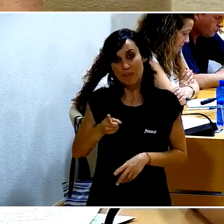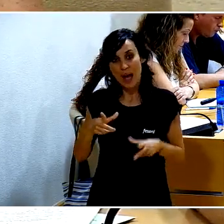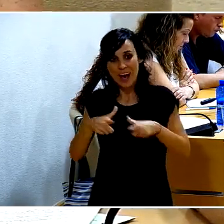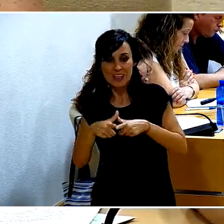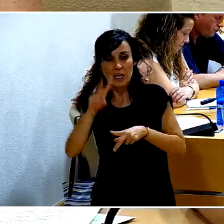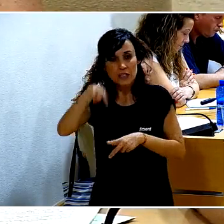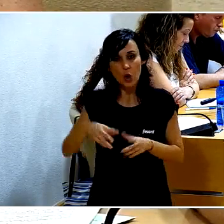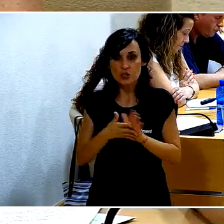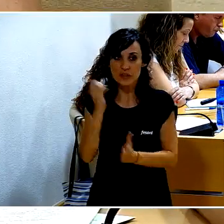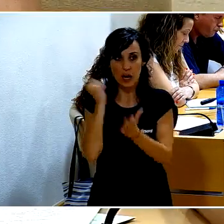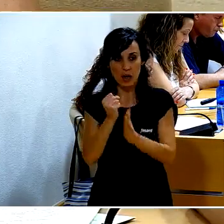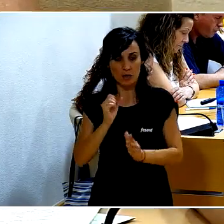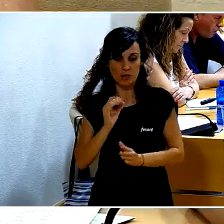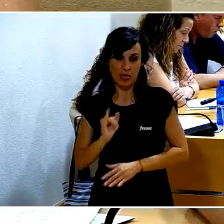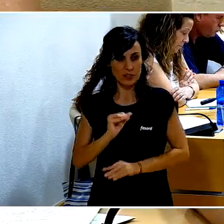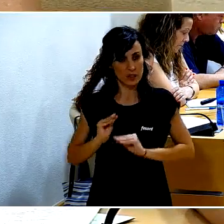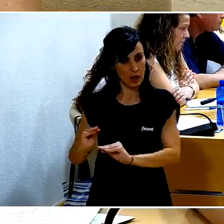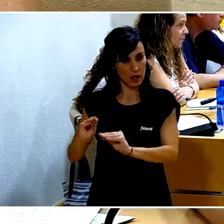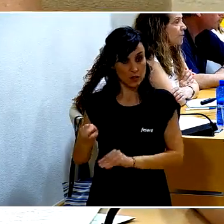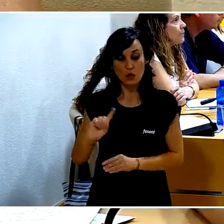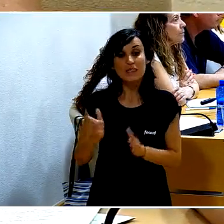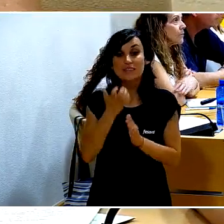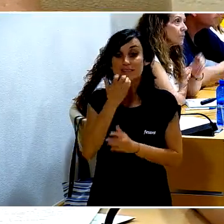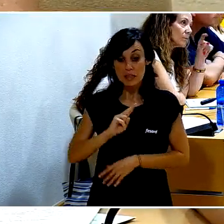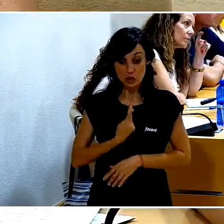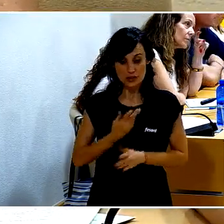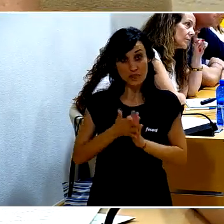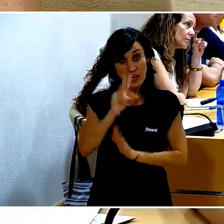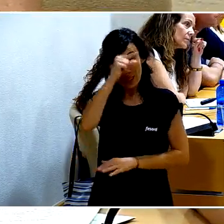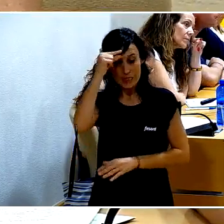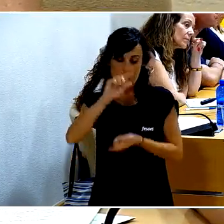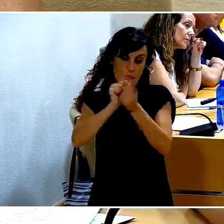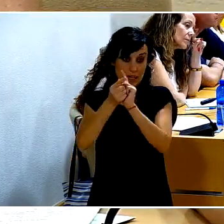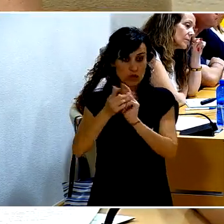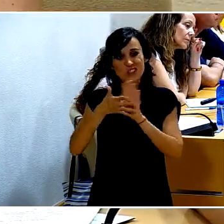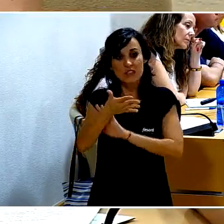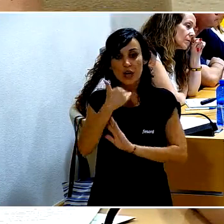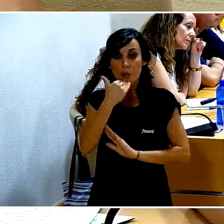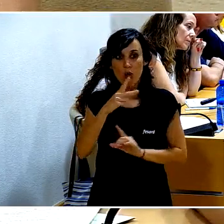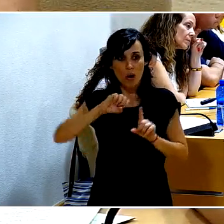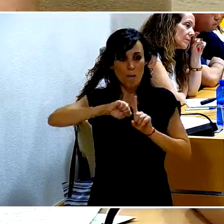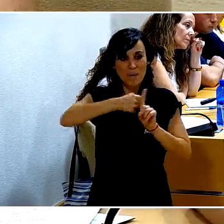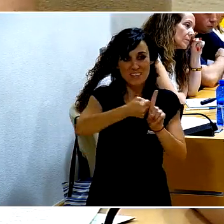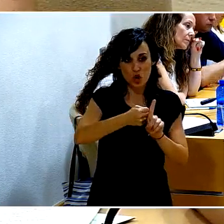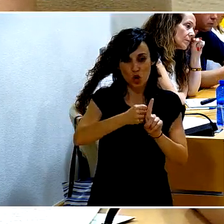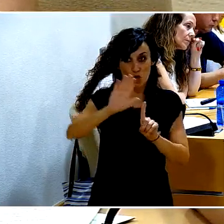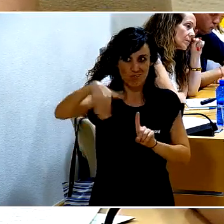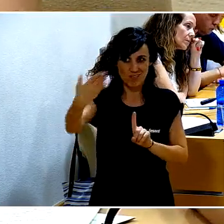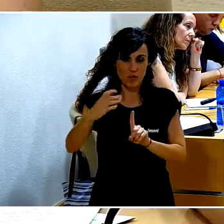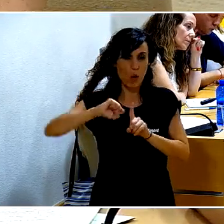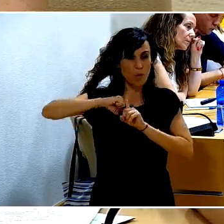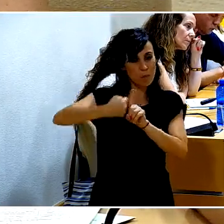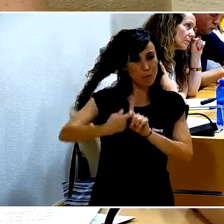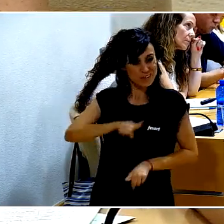els transexuals tenen algun trastorn, no és degut a la seva identitat sexual, sinó a la pressió exterior que tenen que